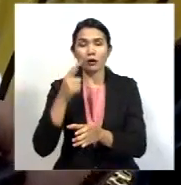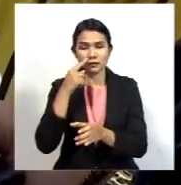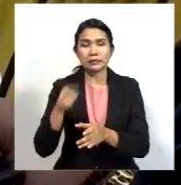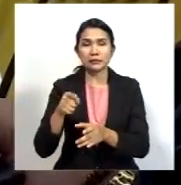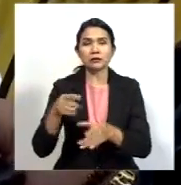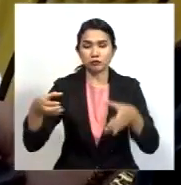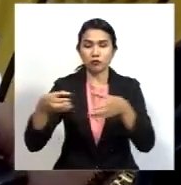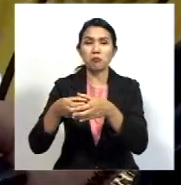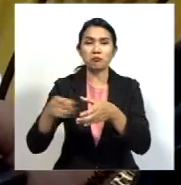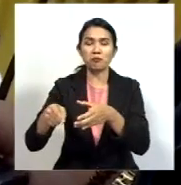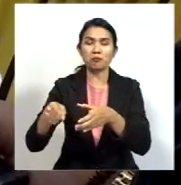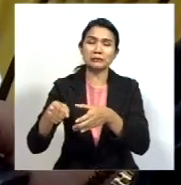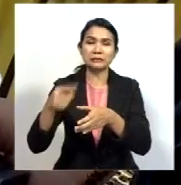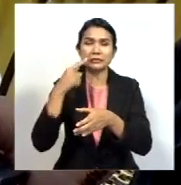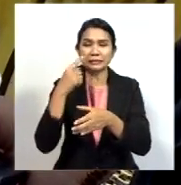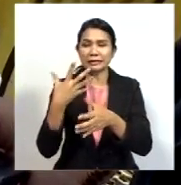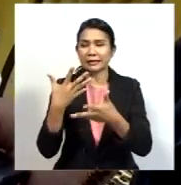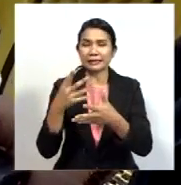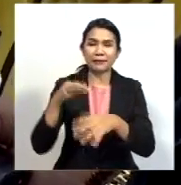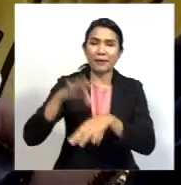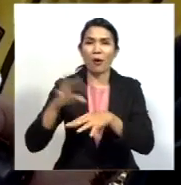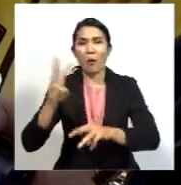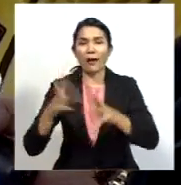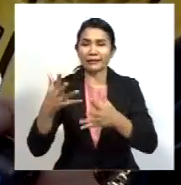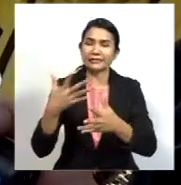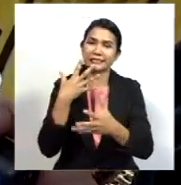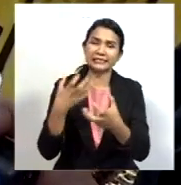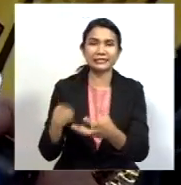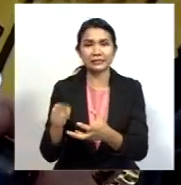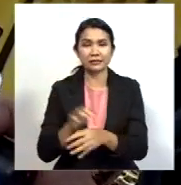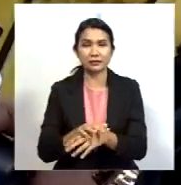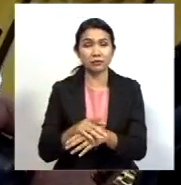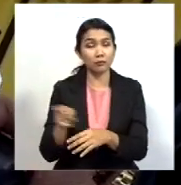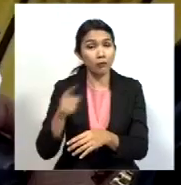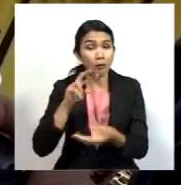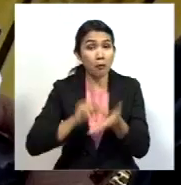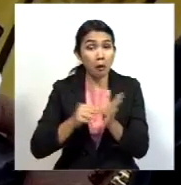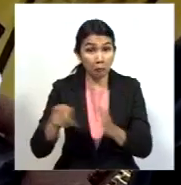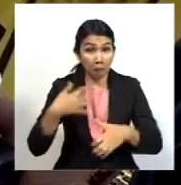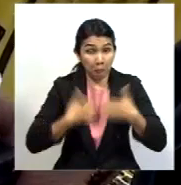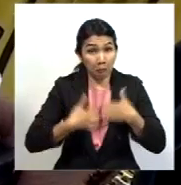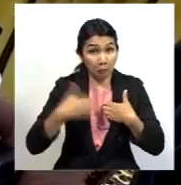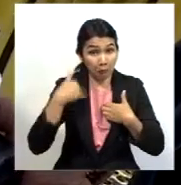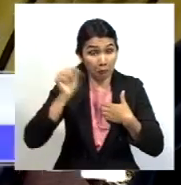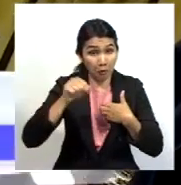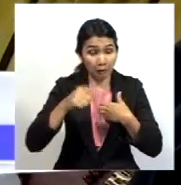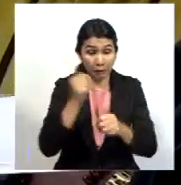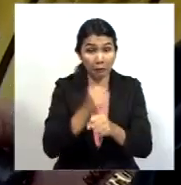เสียนะครับ แต่เหตุผลที่เขาให้คือเขาอึดอัดกับการที่ไม่ได้ทำงานนะคะภายในพรร